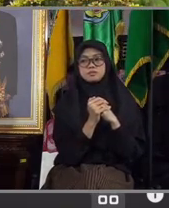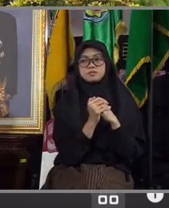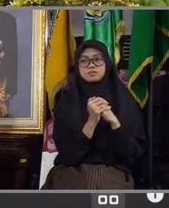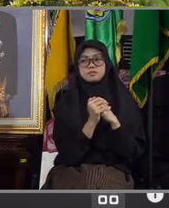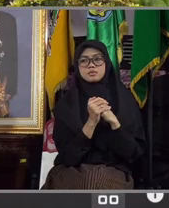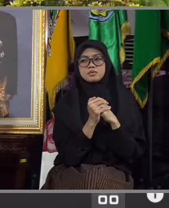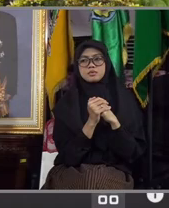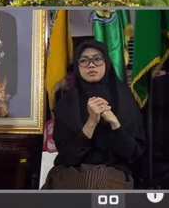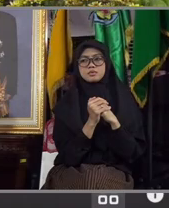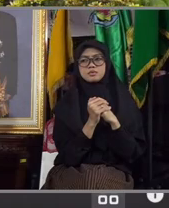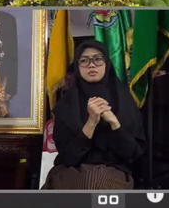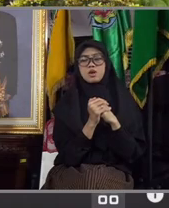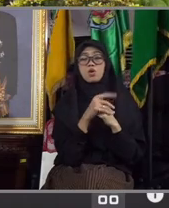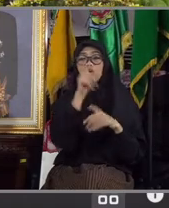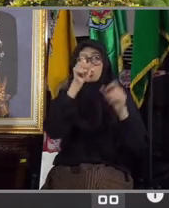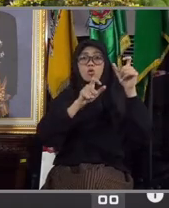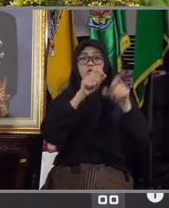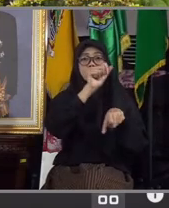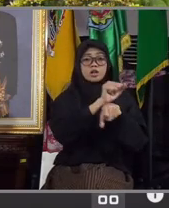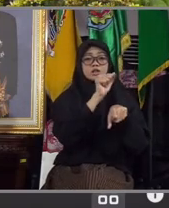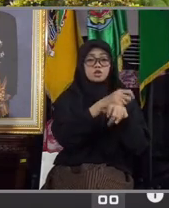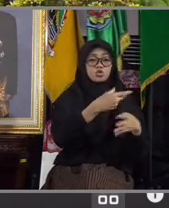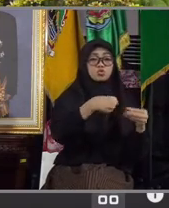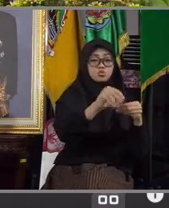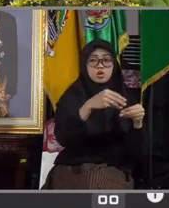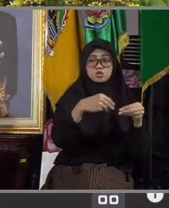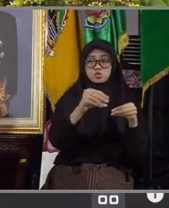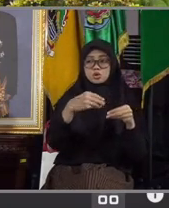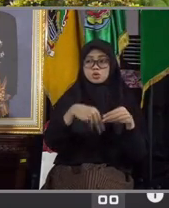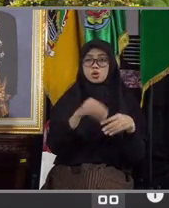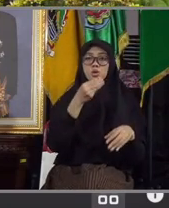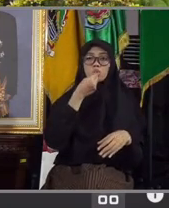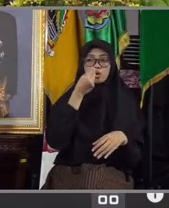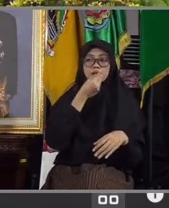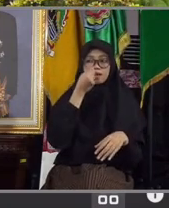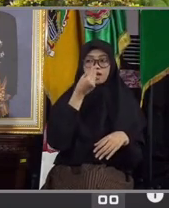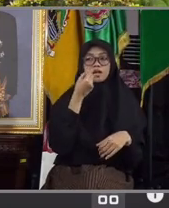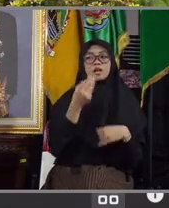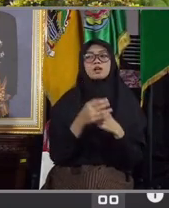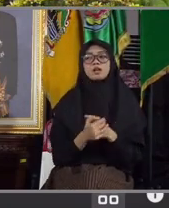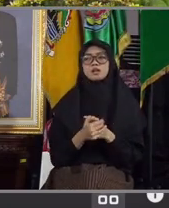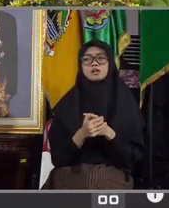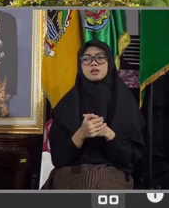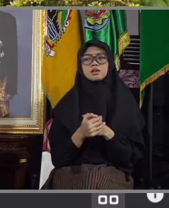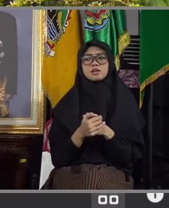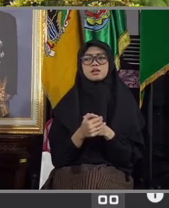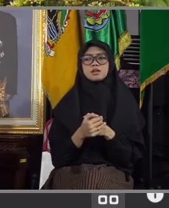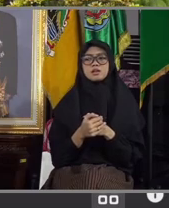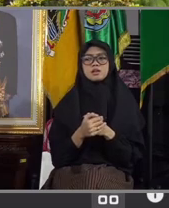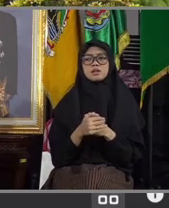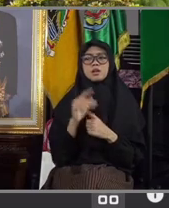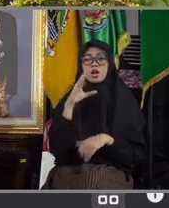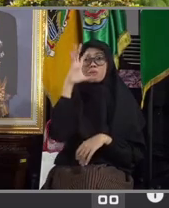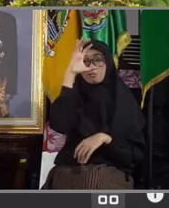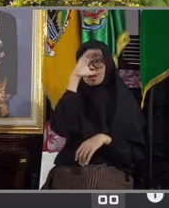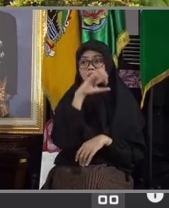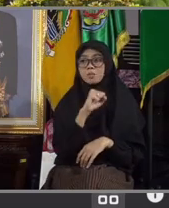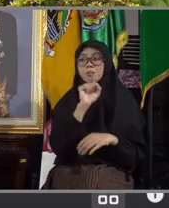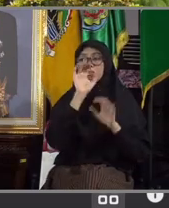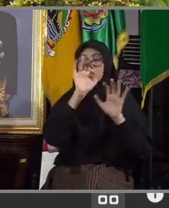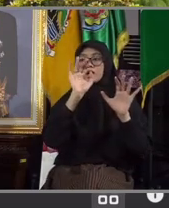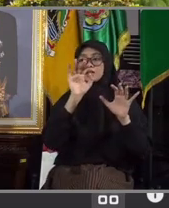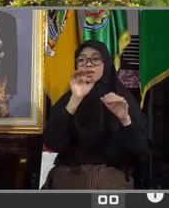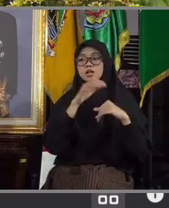dengan pedagang-pedagang yang ada di sini karena kulinernya, makanya di malam hari banyak